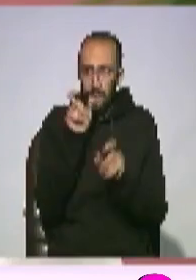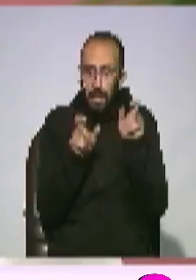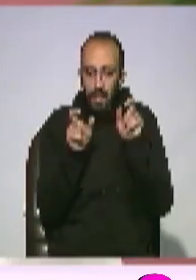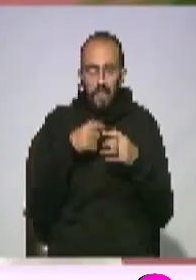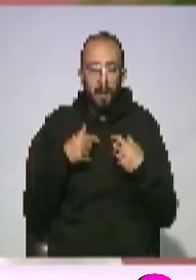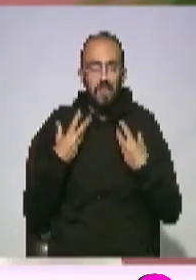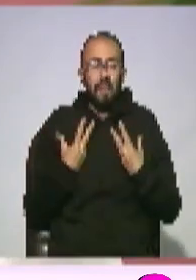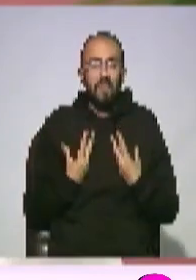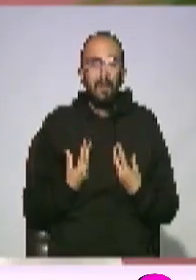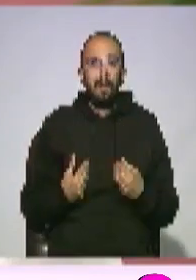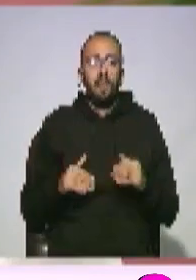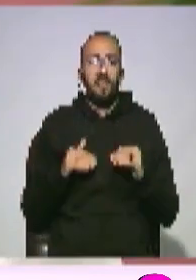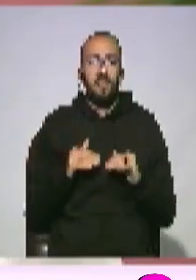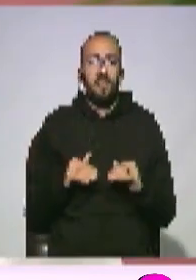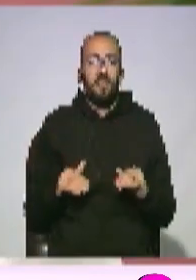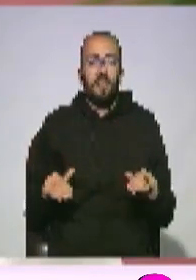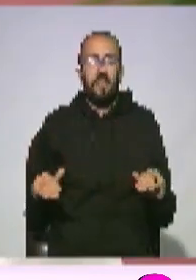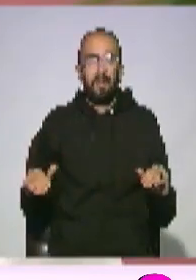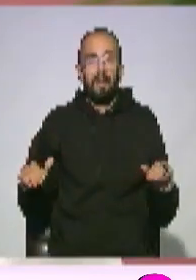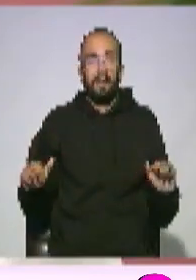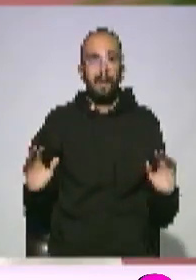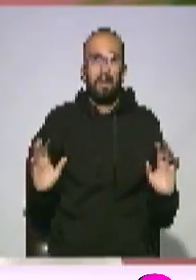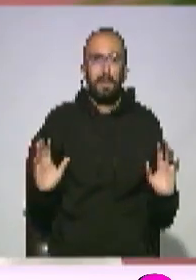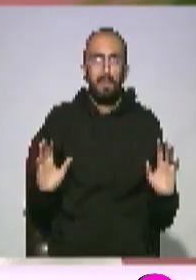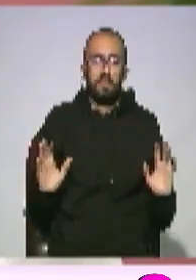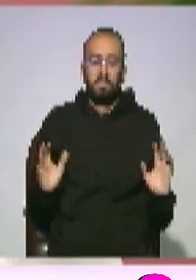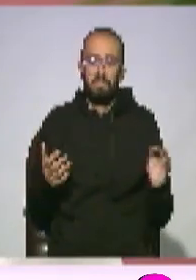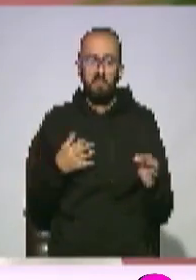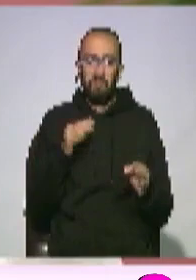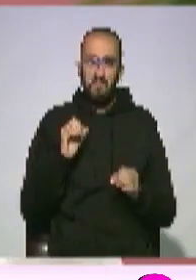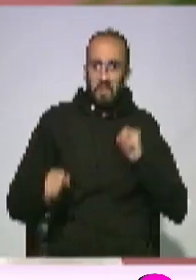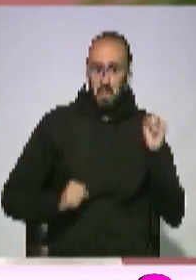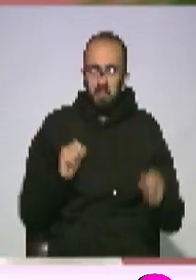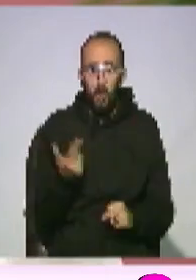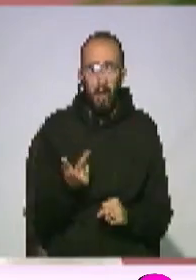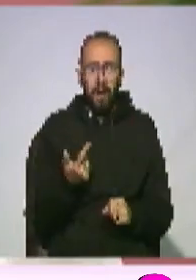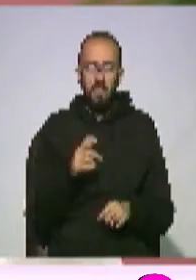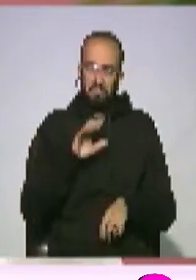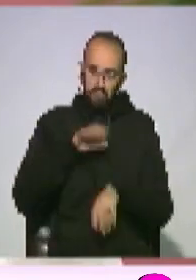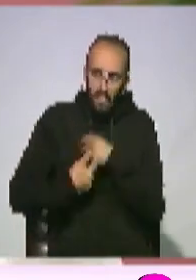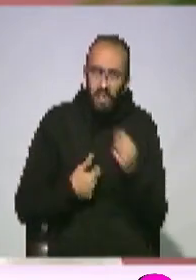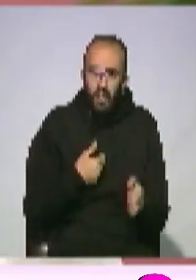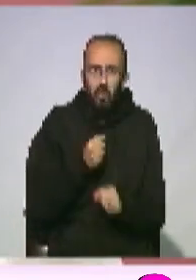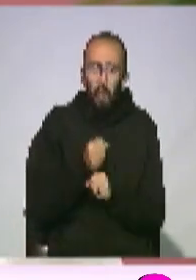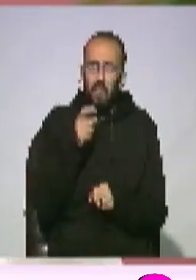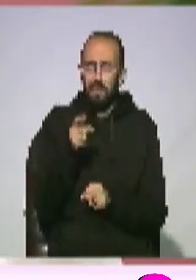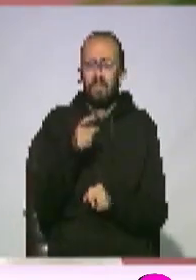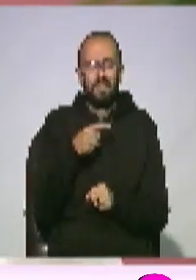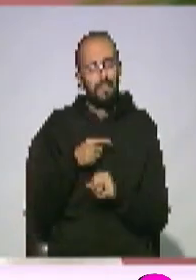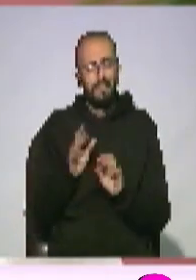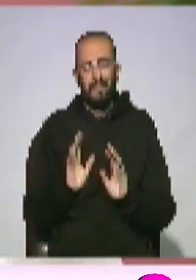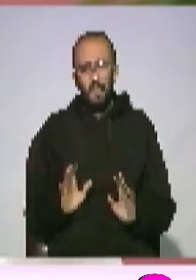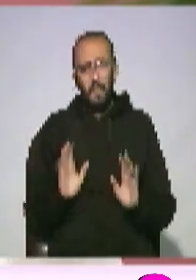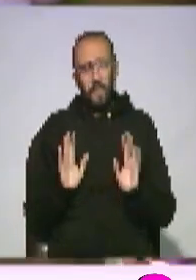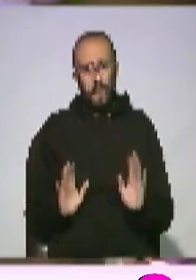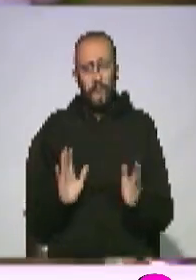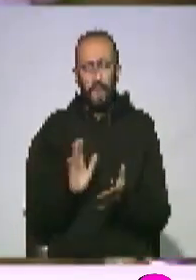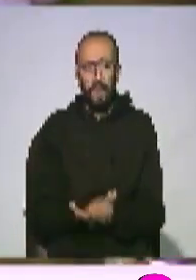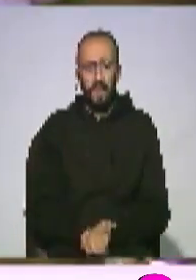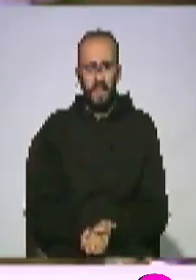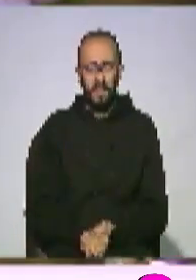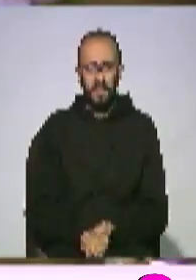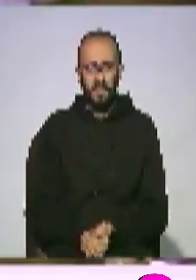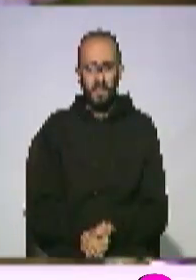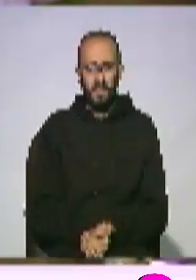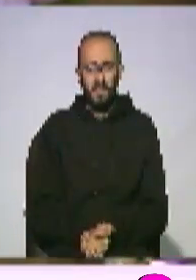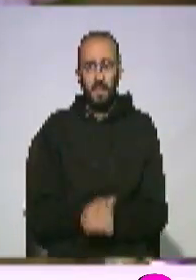انسان. الهدوء النفسي، يعني اللي هو ايه، انا مش لازم اتصارع من اجل وظيفه، مش لازم اتصارع في شغلي، مش لازم اتصارع في حياتي. بيبقى في